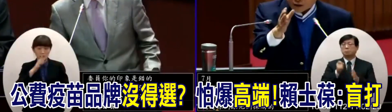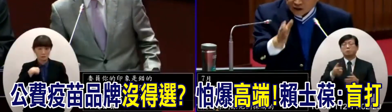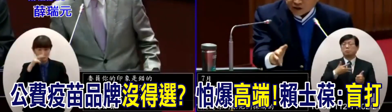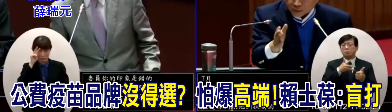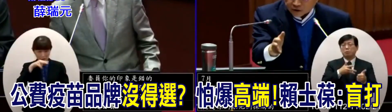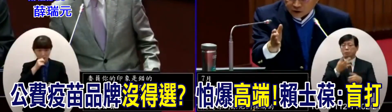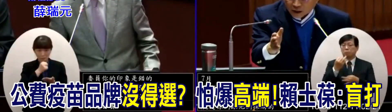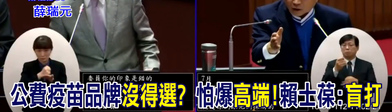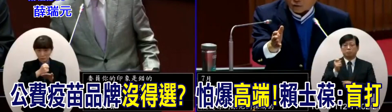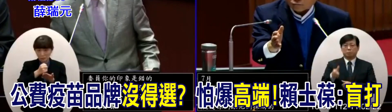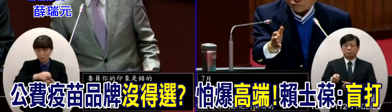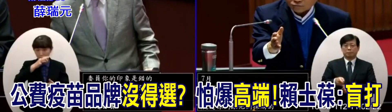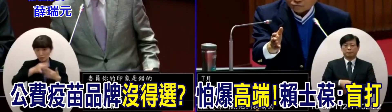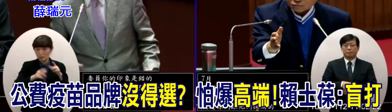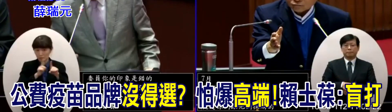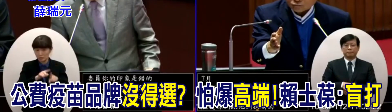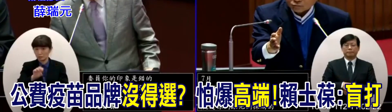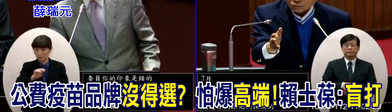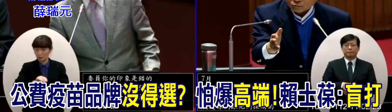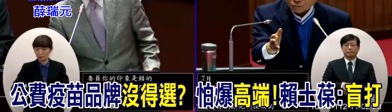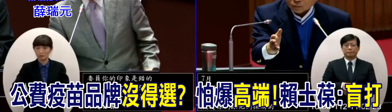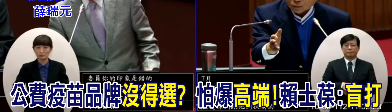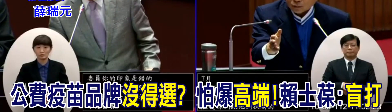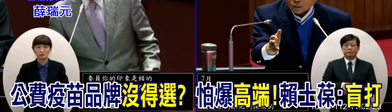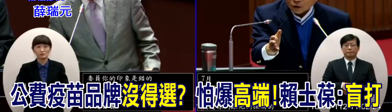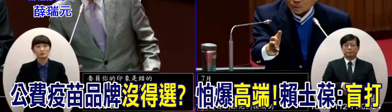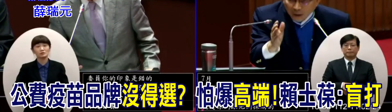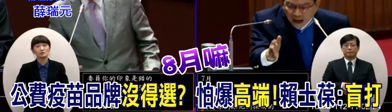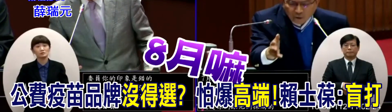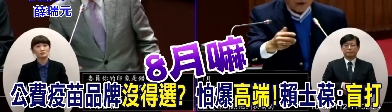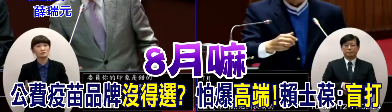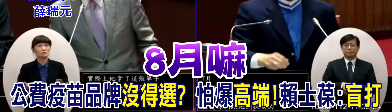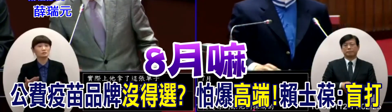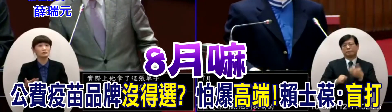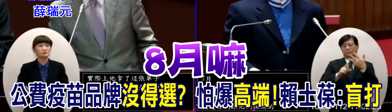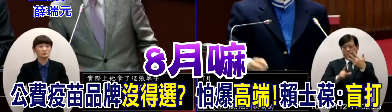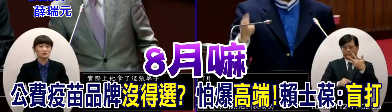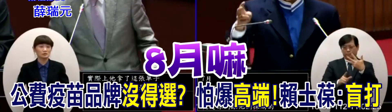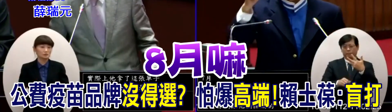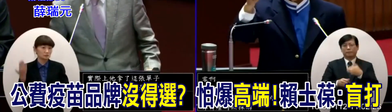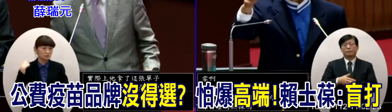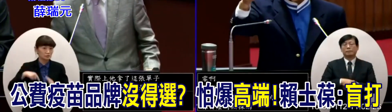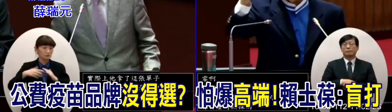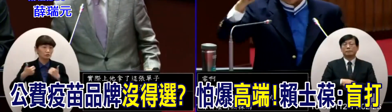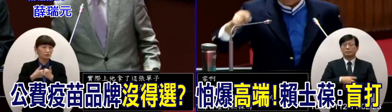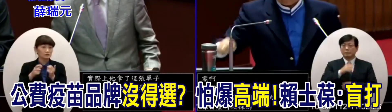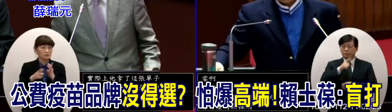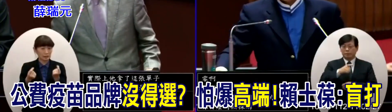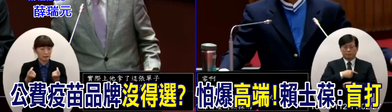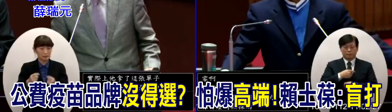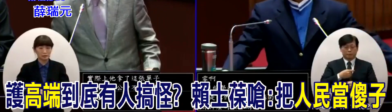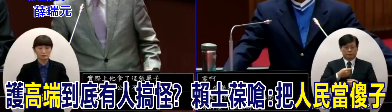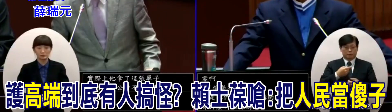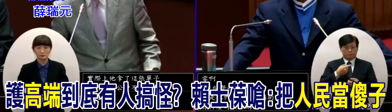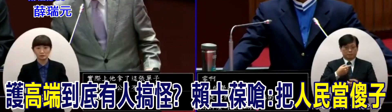我问你什么时候采购？ 差不多就是上 八月嘛。 对， 请问你一剂多少钱？